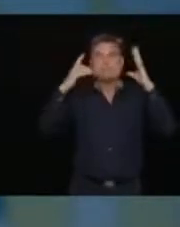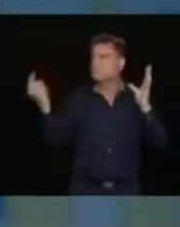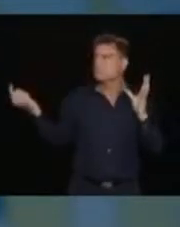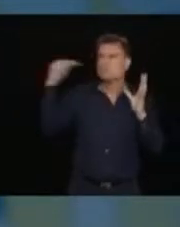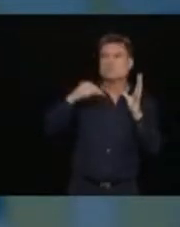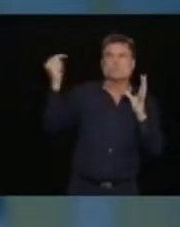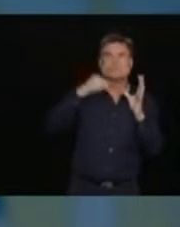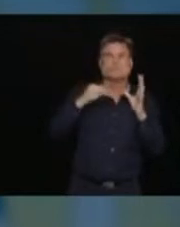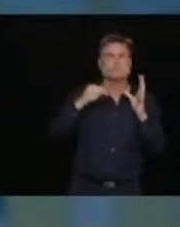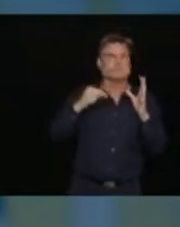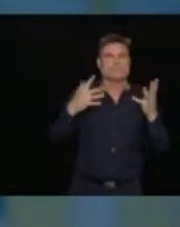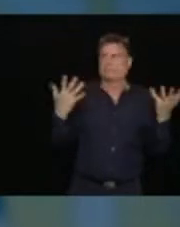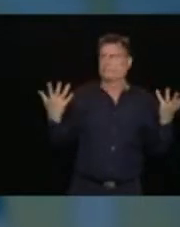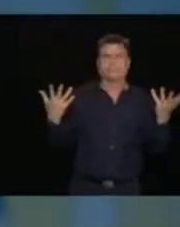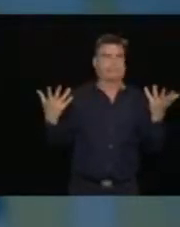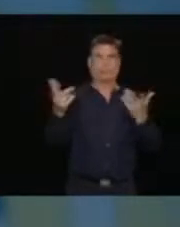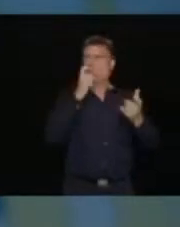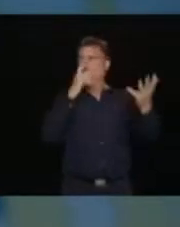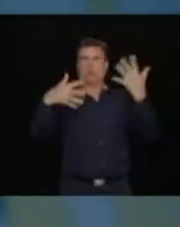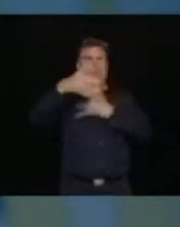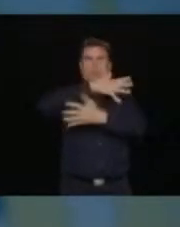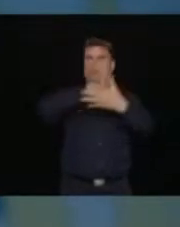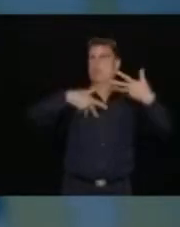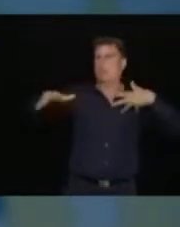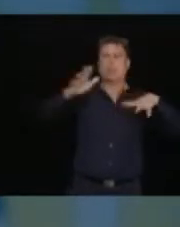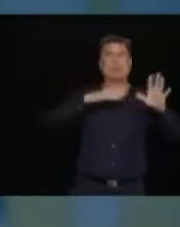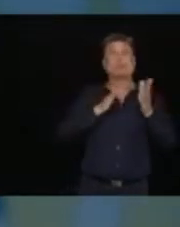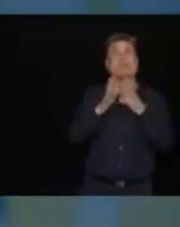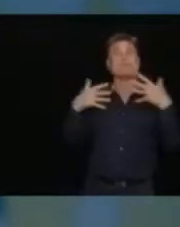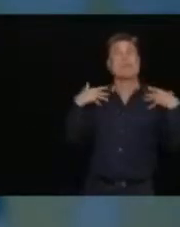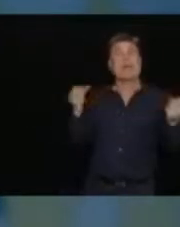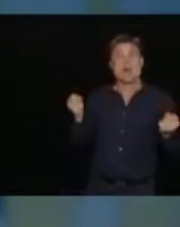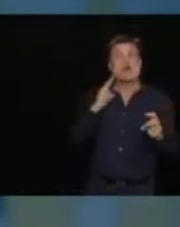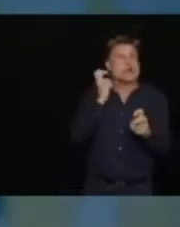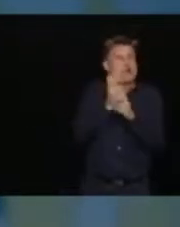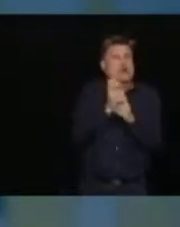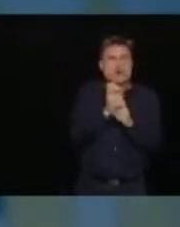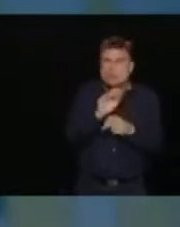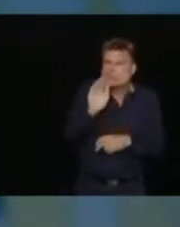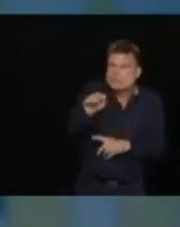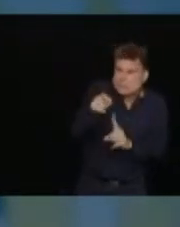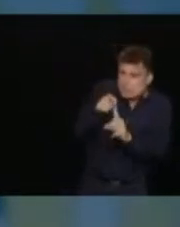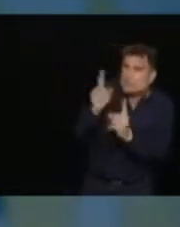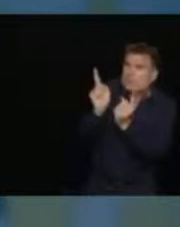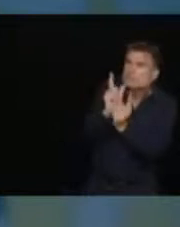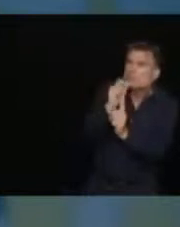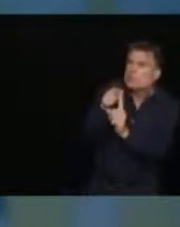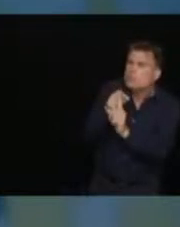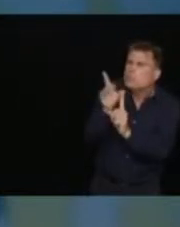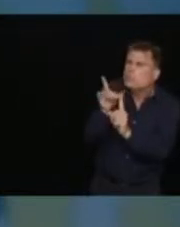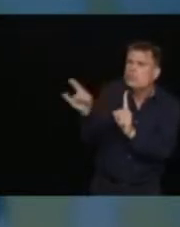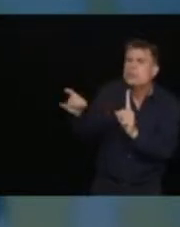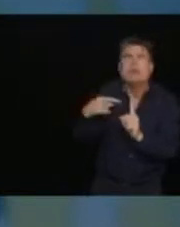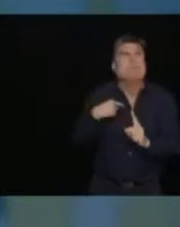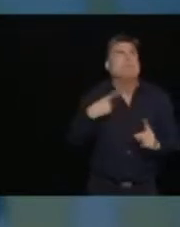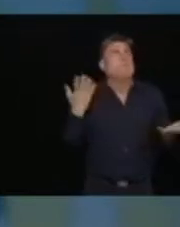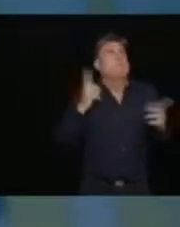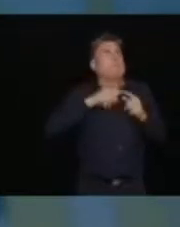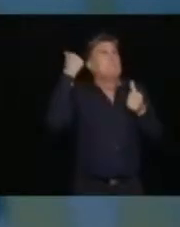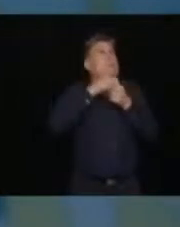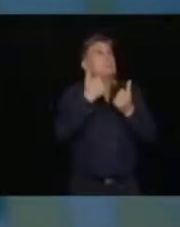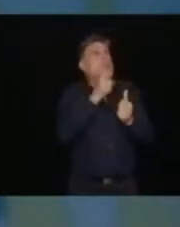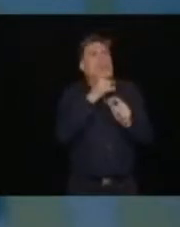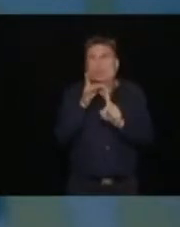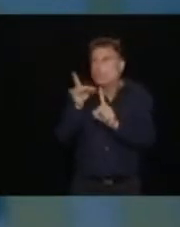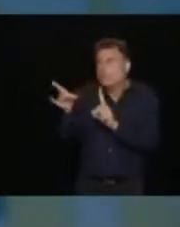是一个挑战，因为我们要面临很大的这个工作量去接触，连跟踪联系他们。